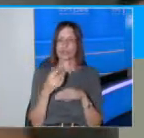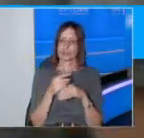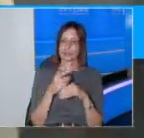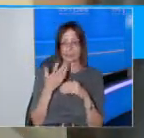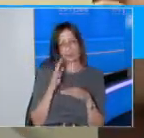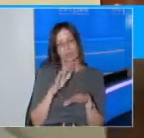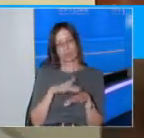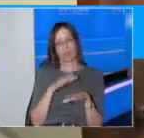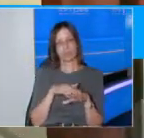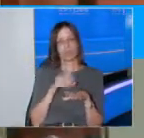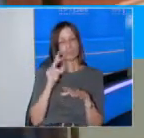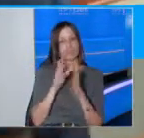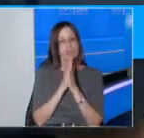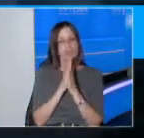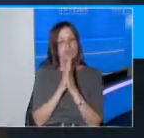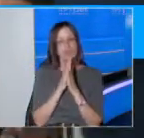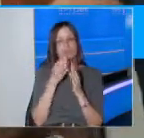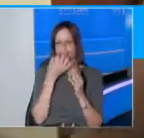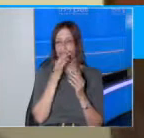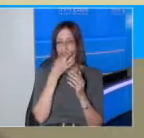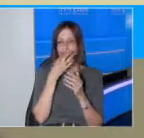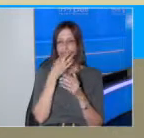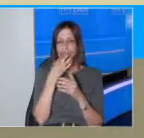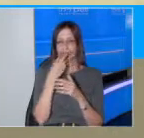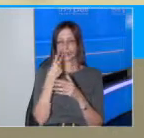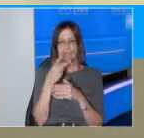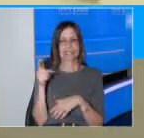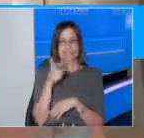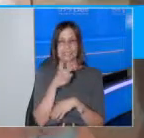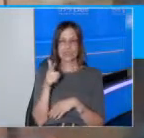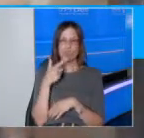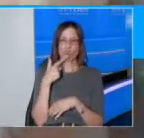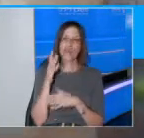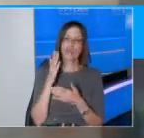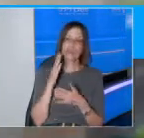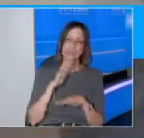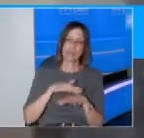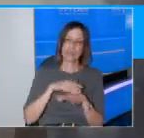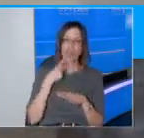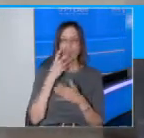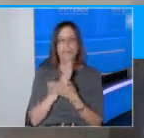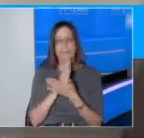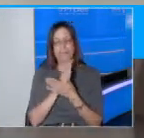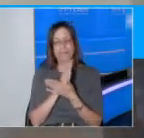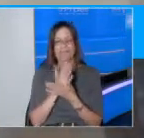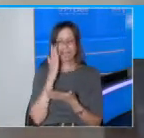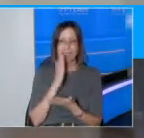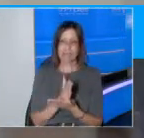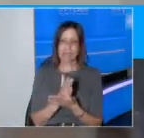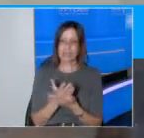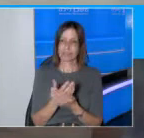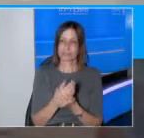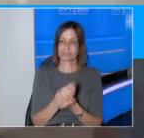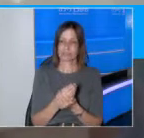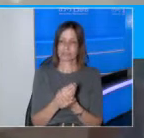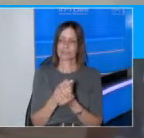בקשות ולחצים לשפר את הסיקור, כן? והתפקיד שלהם הוא בעצם להיות בין הלחצים, בין הפטיש לסדן. יעל, העניין הזה